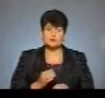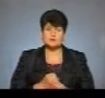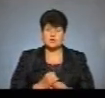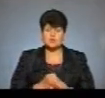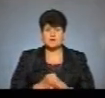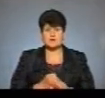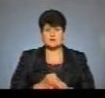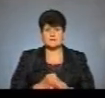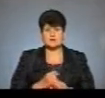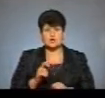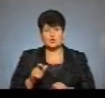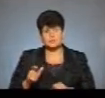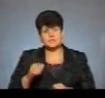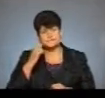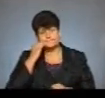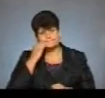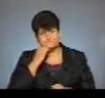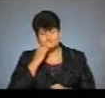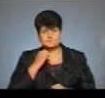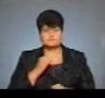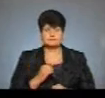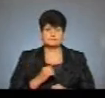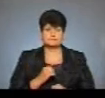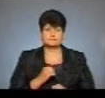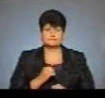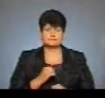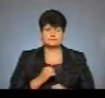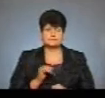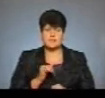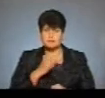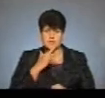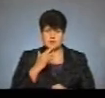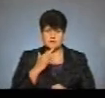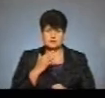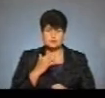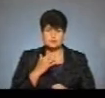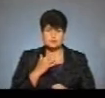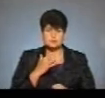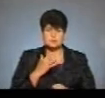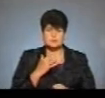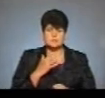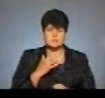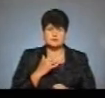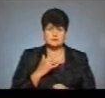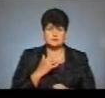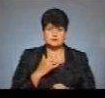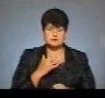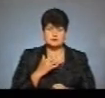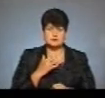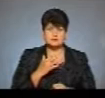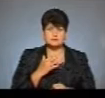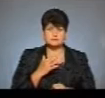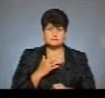із людьми похилого віку, і багато ще нових професій появиться. Зокрема, ви